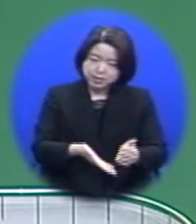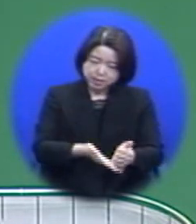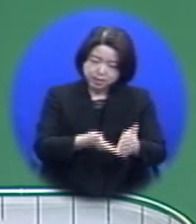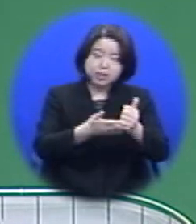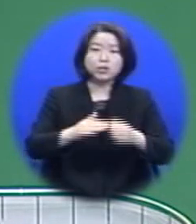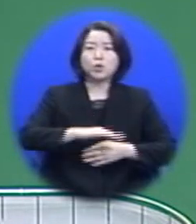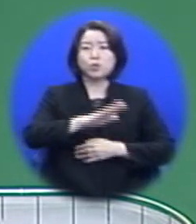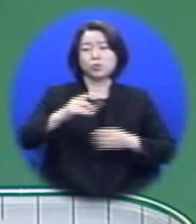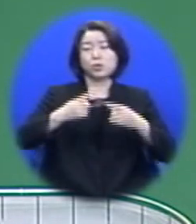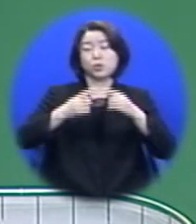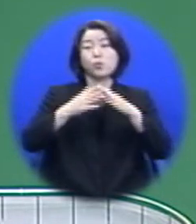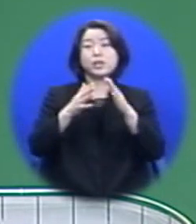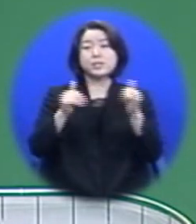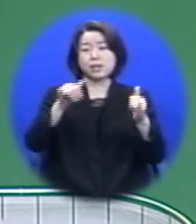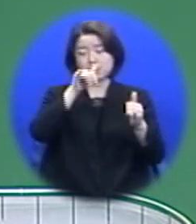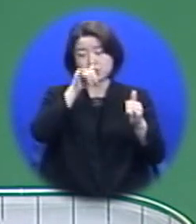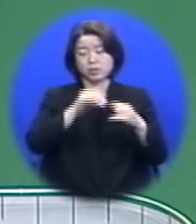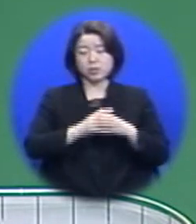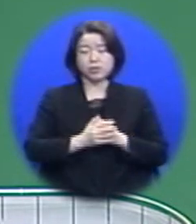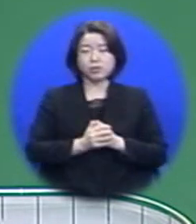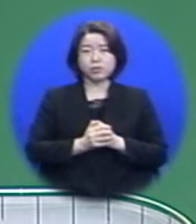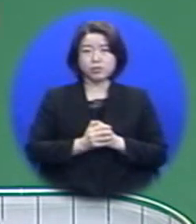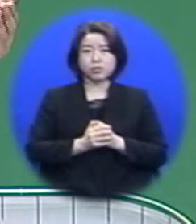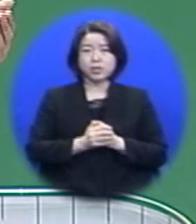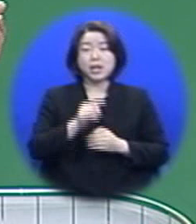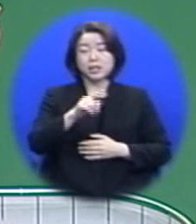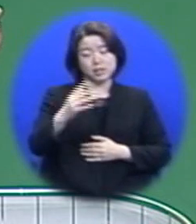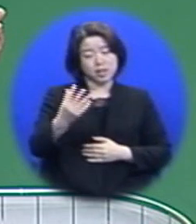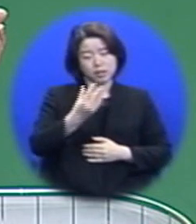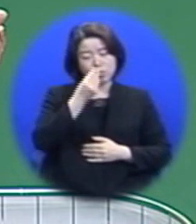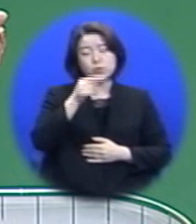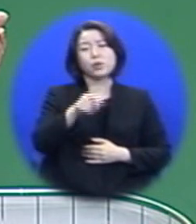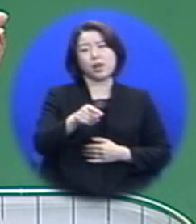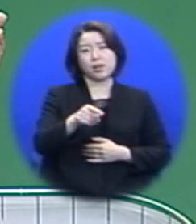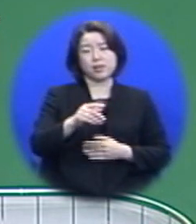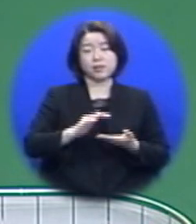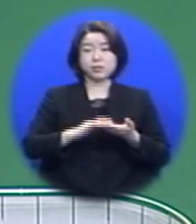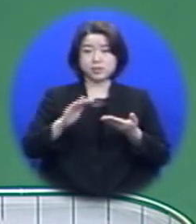우리 교우들이 있습니다 그게 거룩한